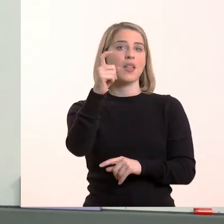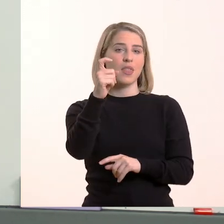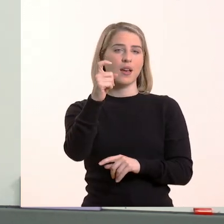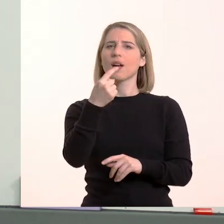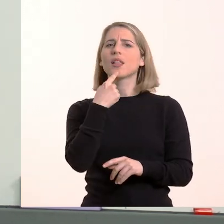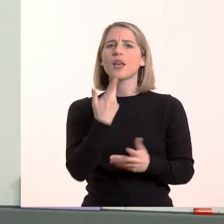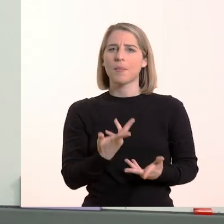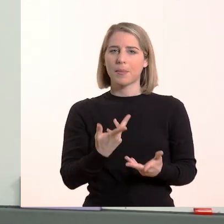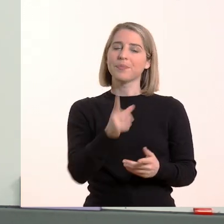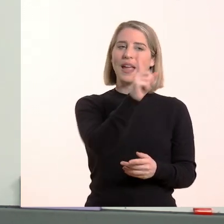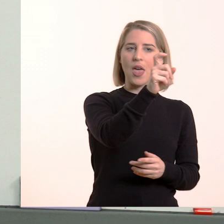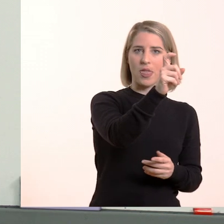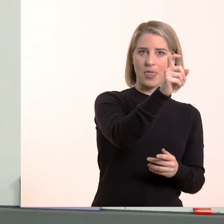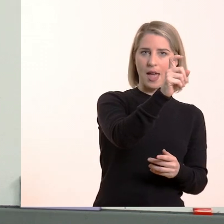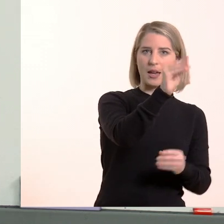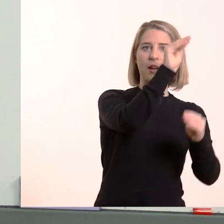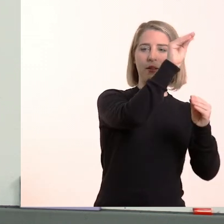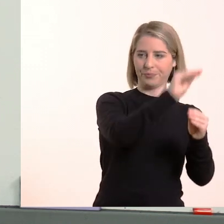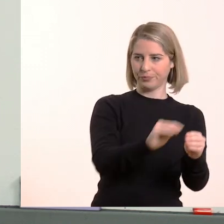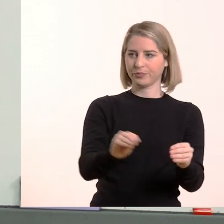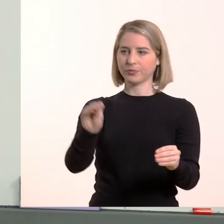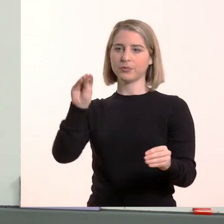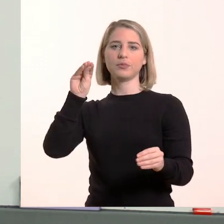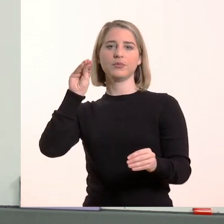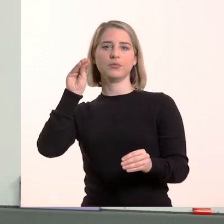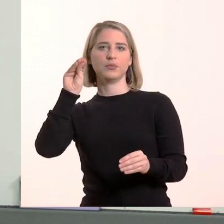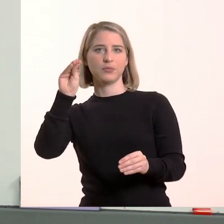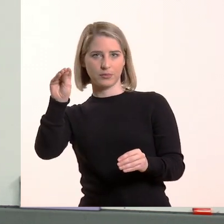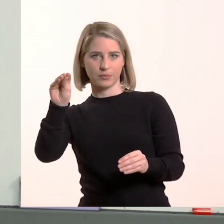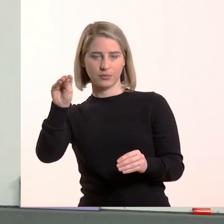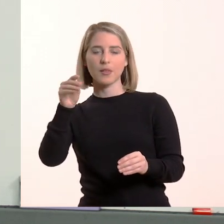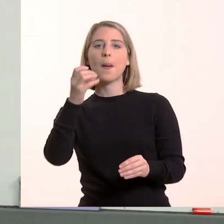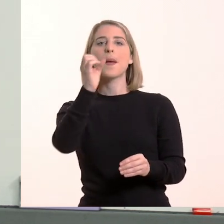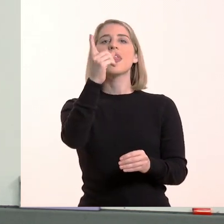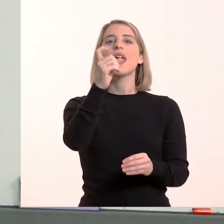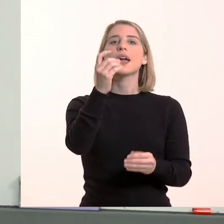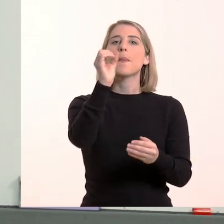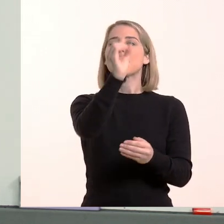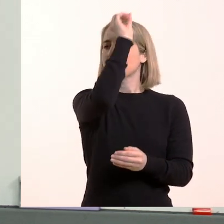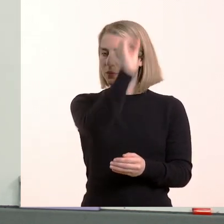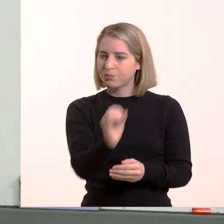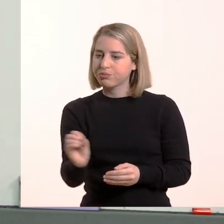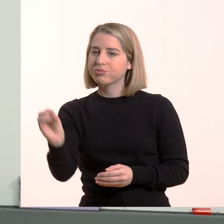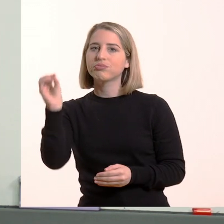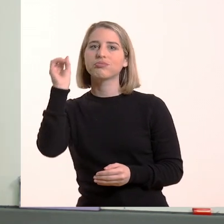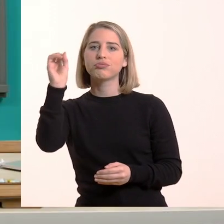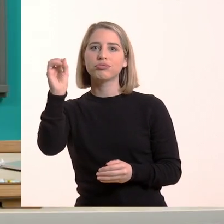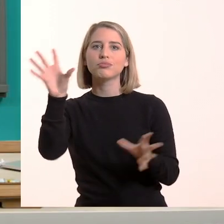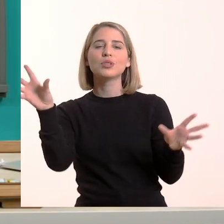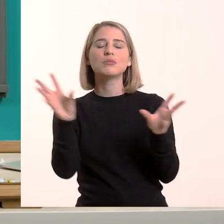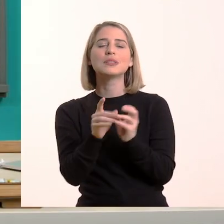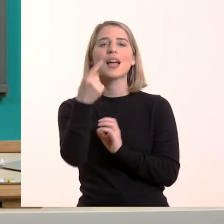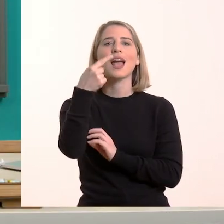είπαμε? 1 επί 1, 1. Και 2 μηδενικά, 100. 100 ευρώ